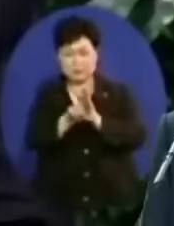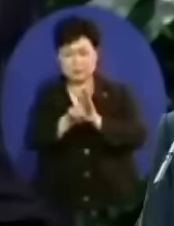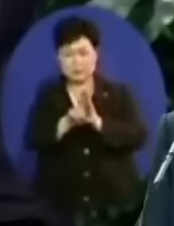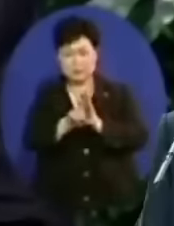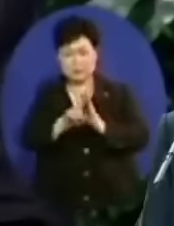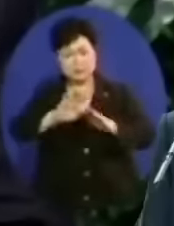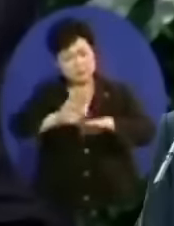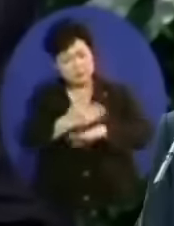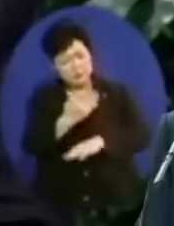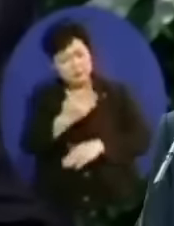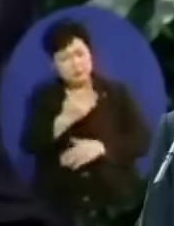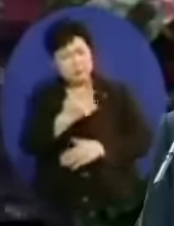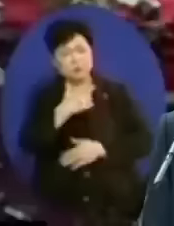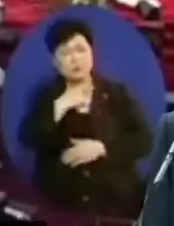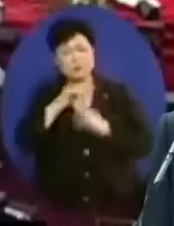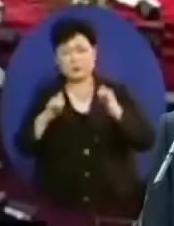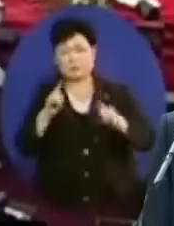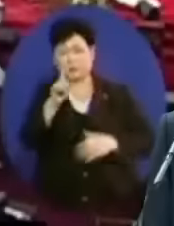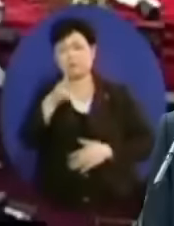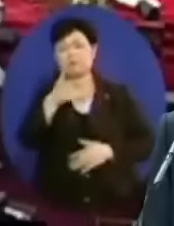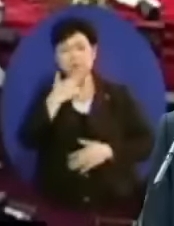되기를 원하는 사람은 없습니다.